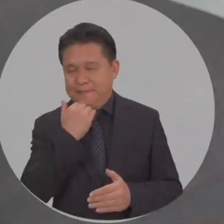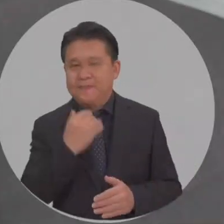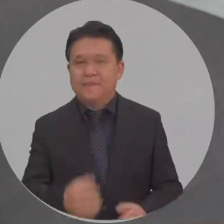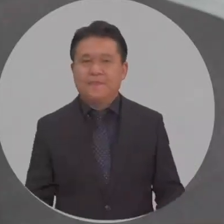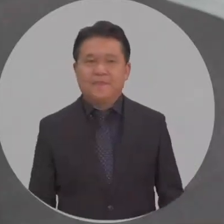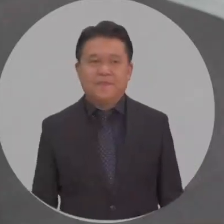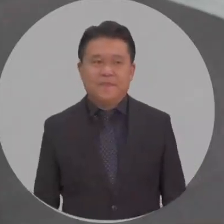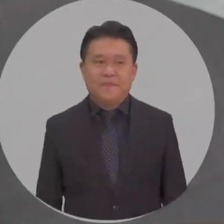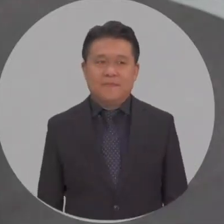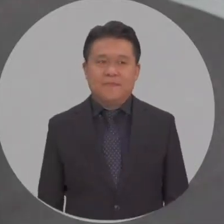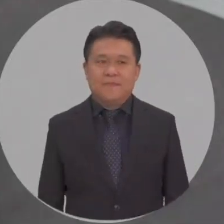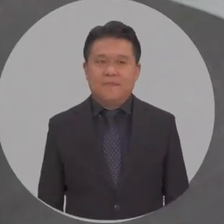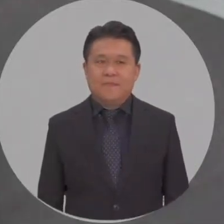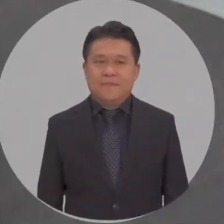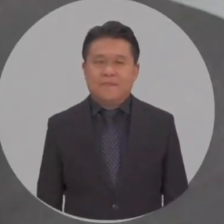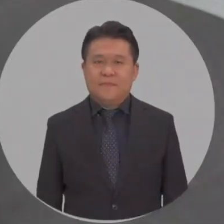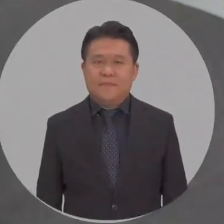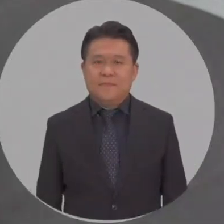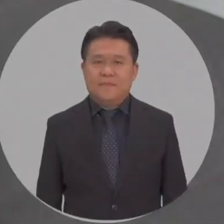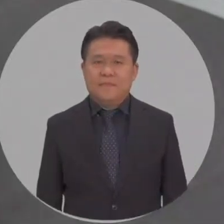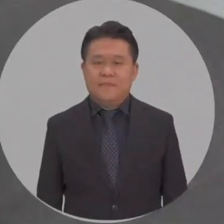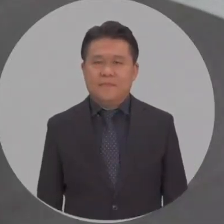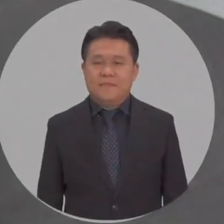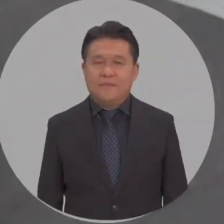때까지 기다려줍니다.